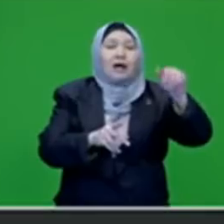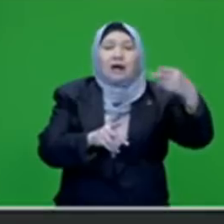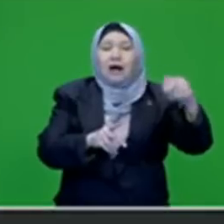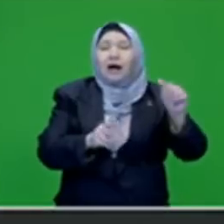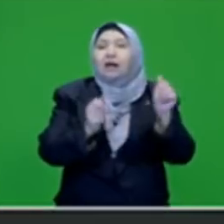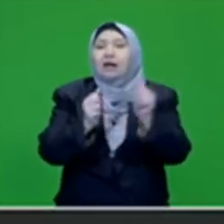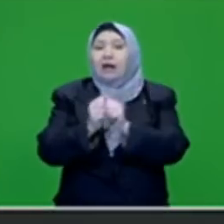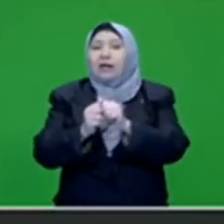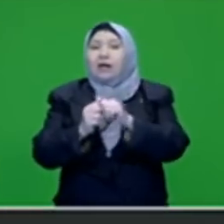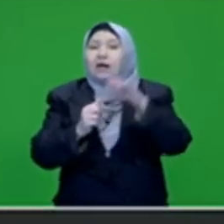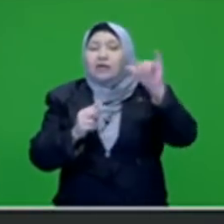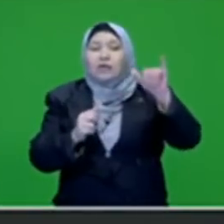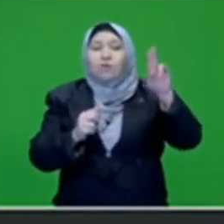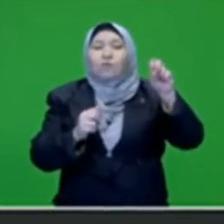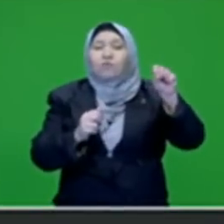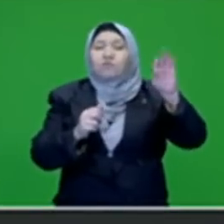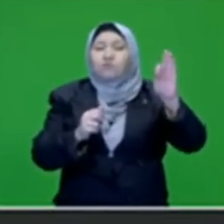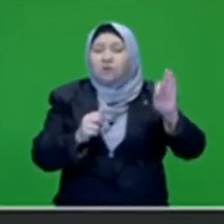tu Zulaikha tu adalah